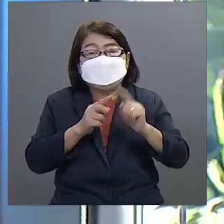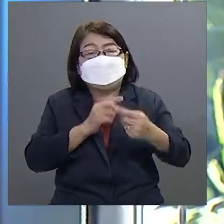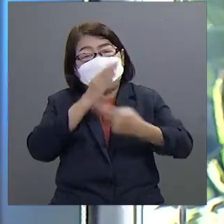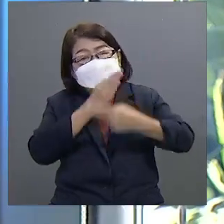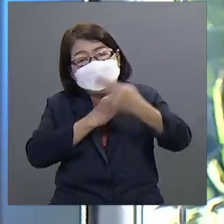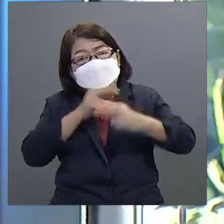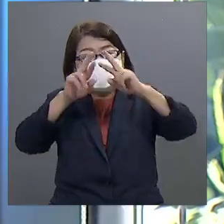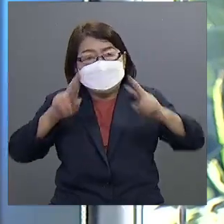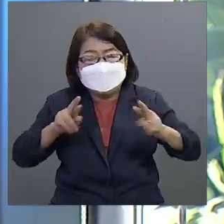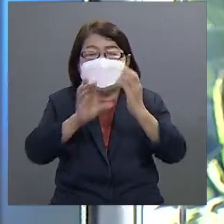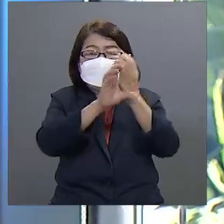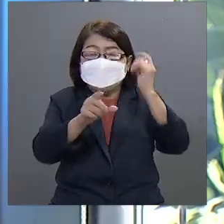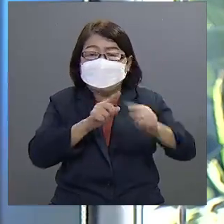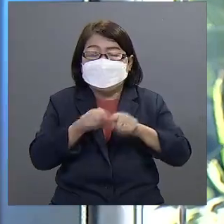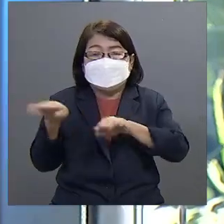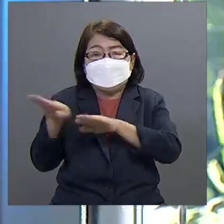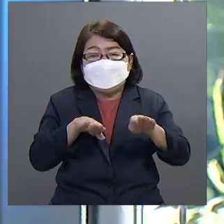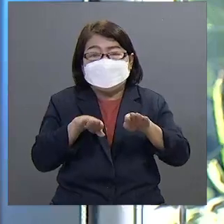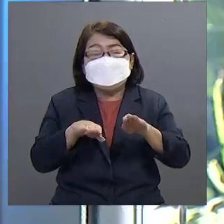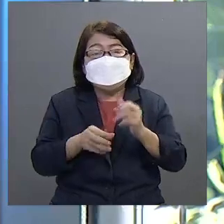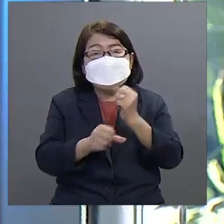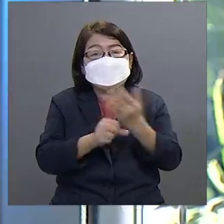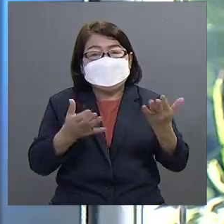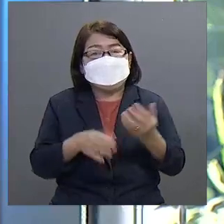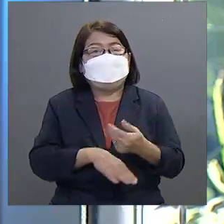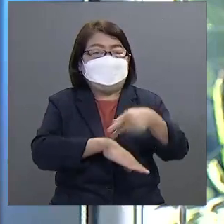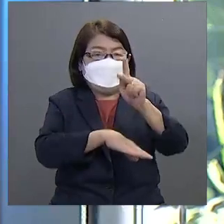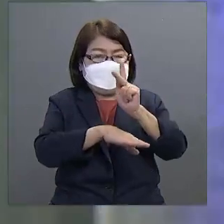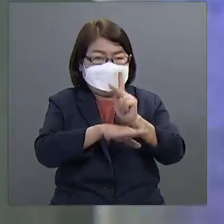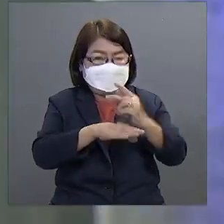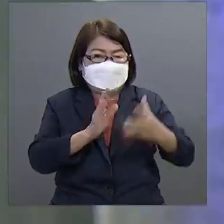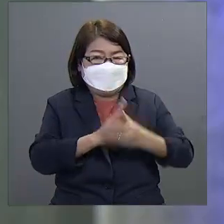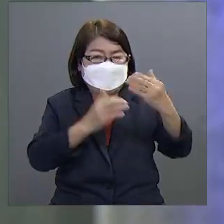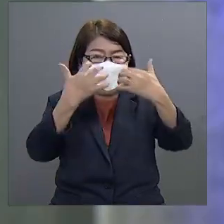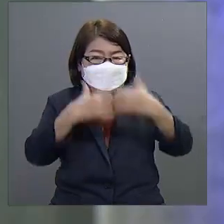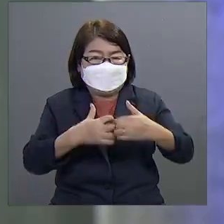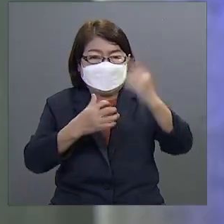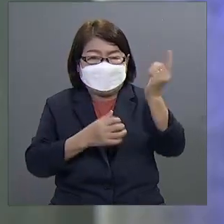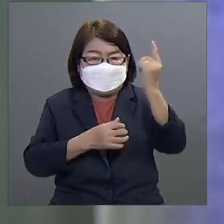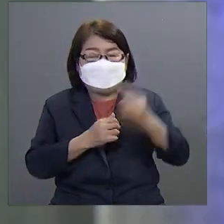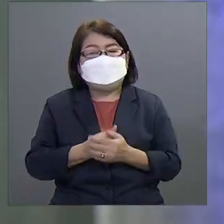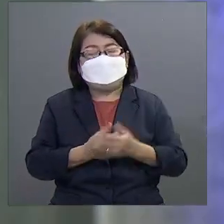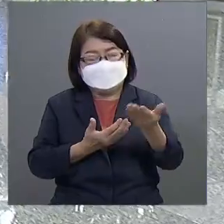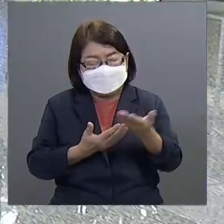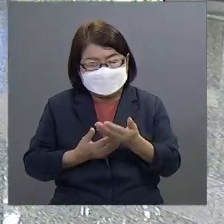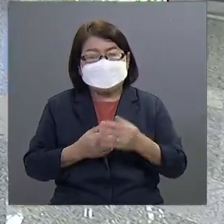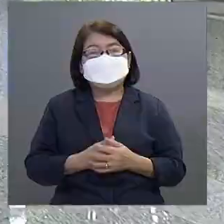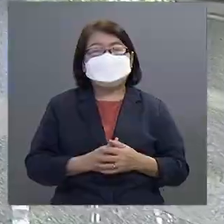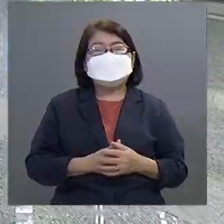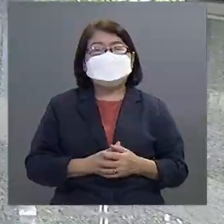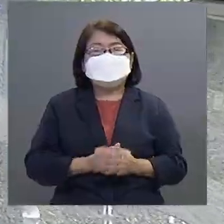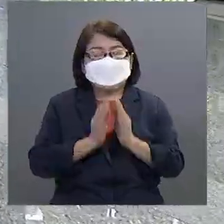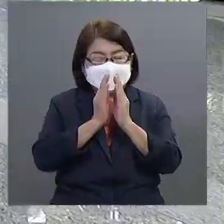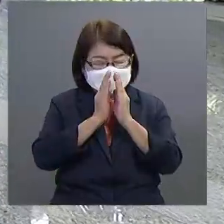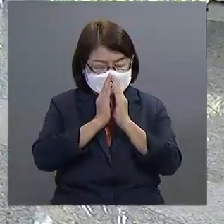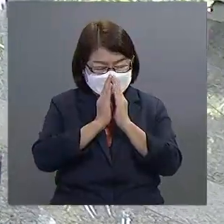านี้นะคะเราได้รับเกียรติจากท่านประธานสภาอุตสาหกรรมท่องเที่ยวไทยคุณชำนาญศรีสวัสดิ์มาร่วมพูดคุยกับเราสวัสดีค่ะคุณชำนาญ สวัส